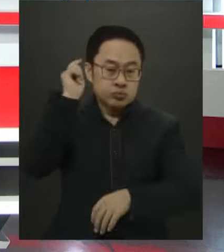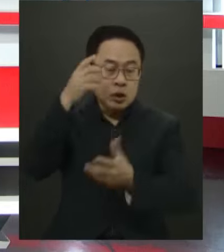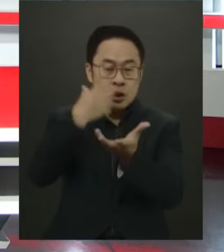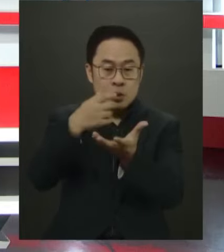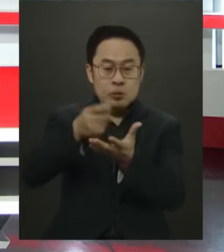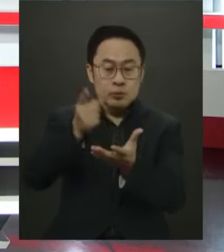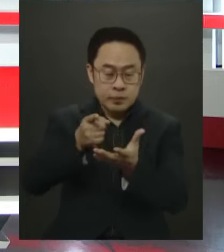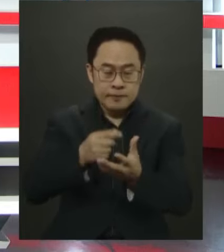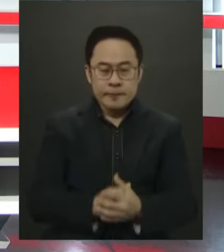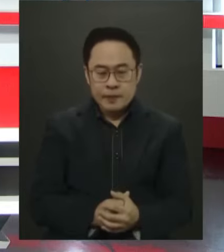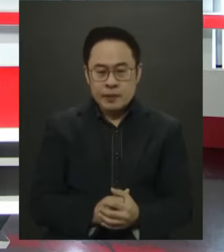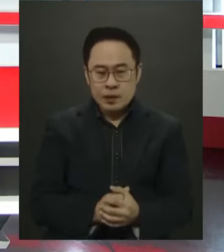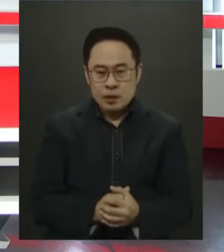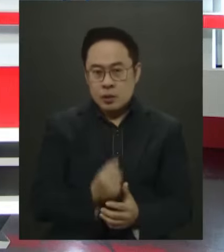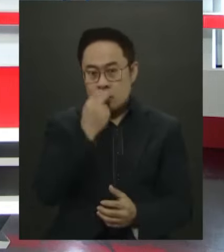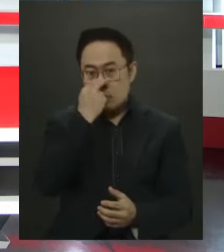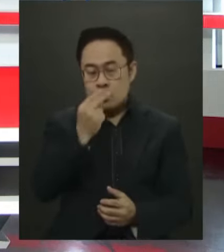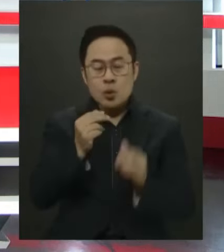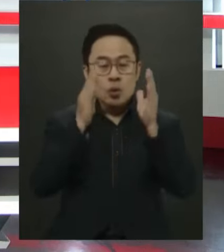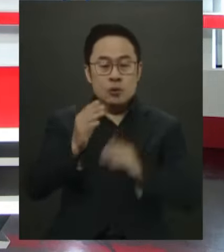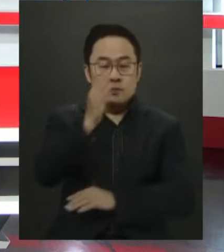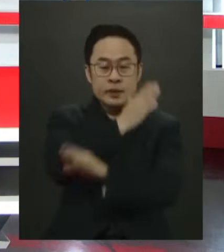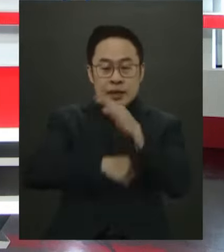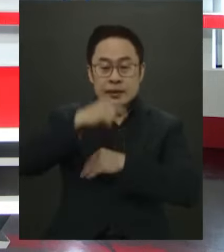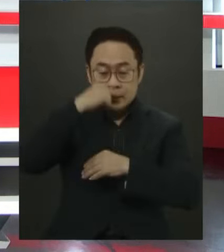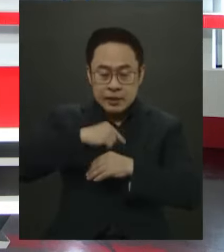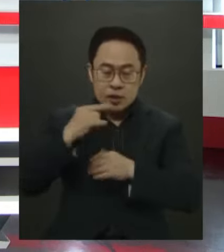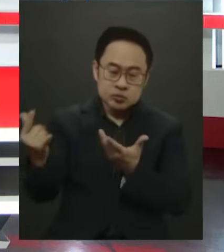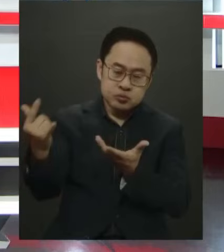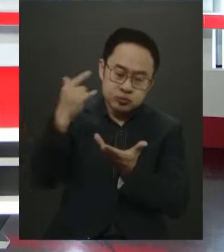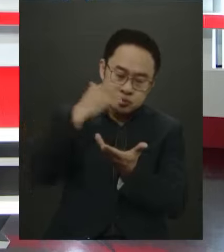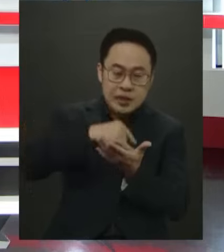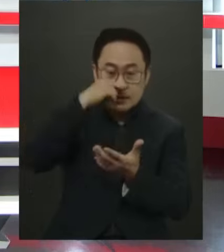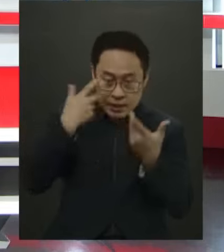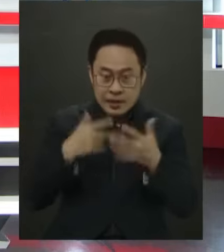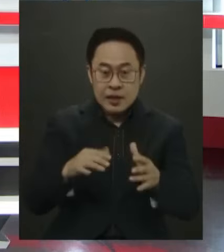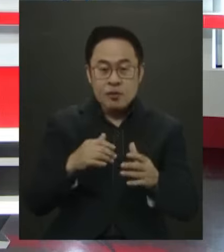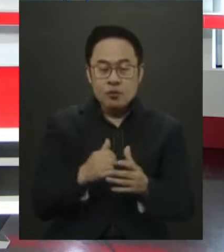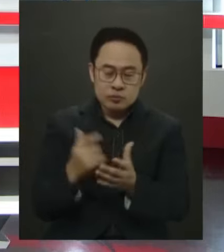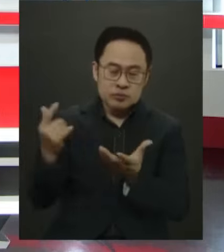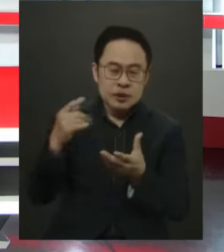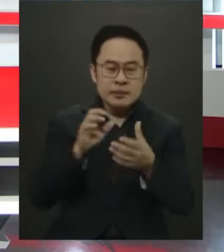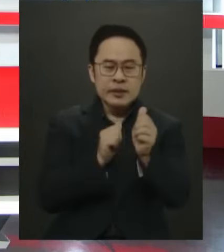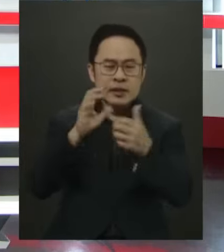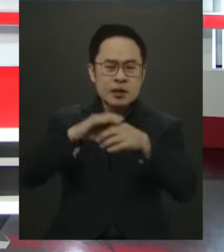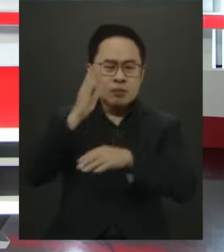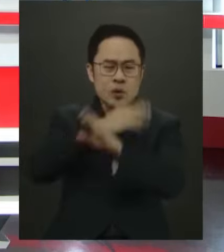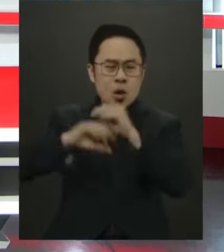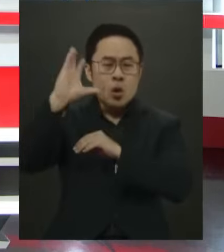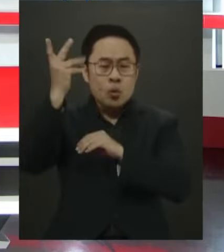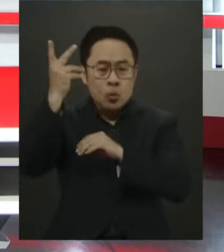ว่าด้วยเรื่องราวของบรรยากาศของนักกีฬาพาราลิมปิกไทยกันต่อดีกว่าค่ะคุณผู้ชมก็หลังจากเดินทางกลับมายังประเทศไทยแล้วนะ